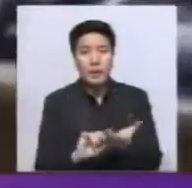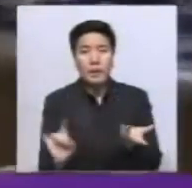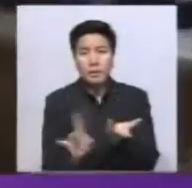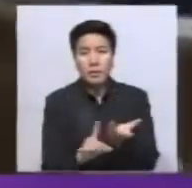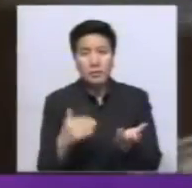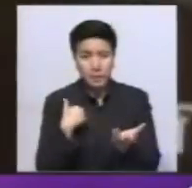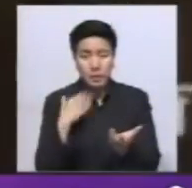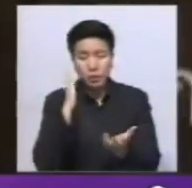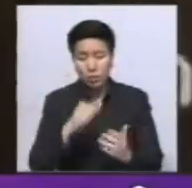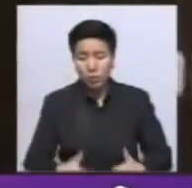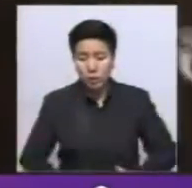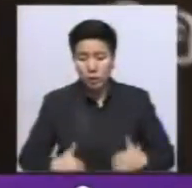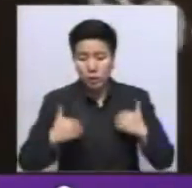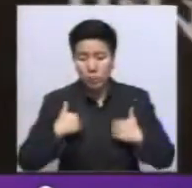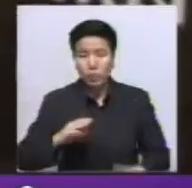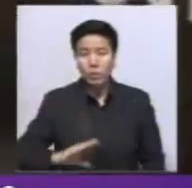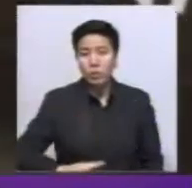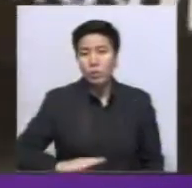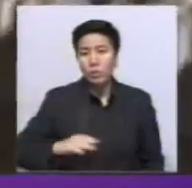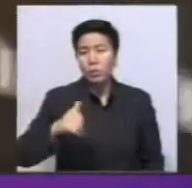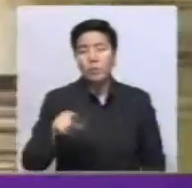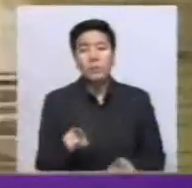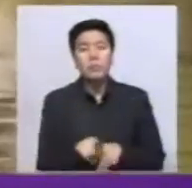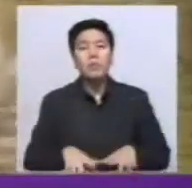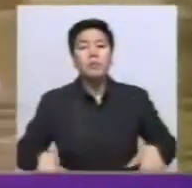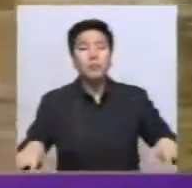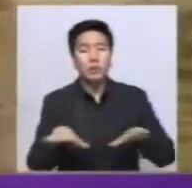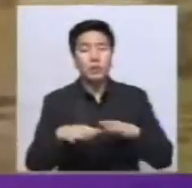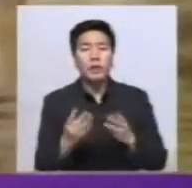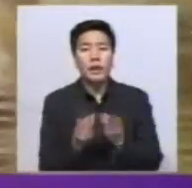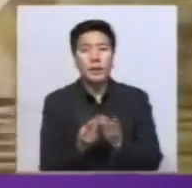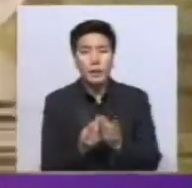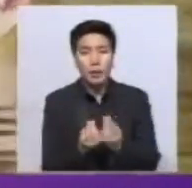ำให้ชีวิตของประชาชนผู้ประสบภัยกลับมาเป็นปกติสุขโดยเร็วที่สุด